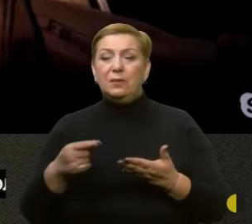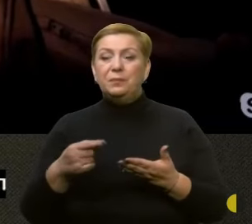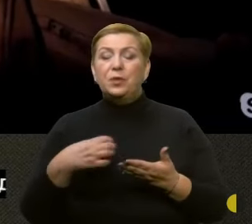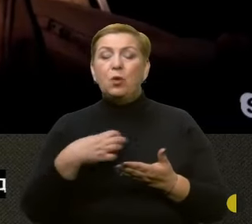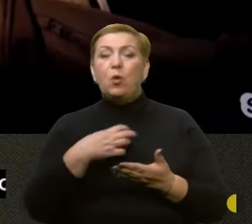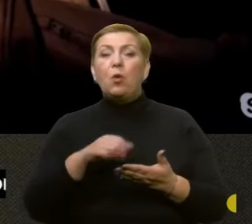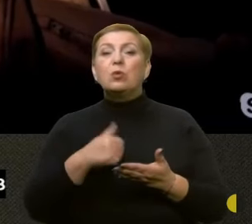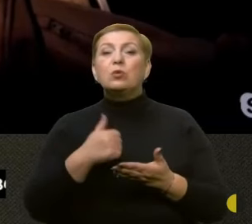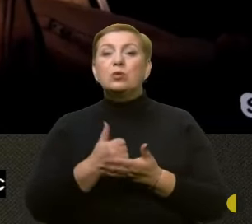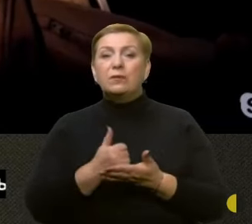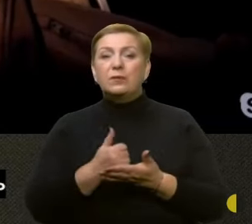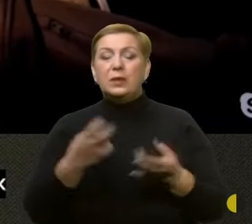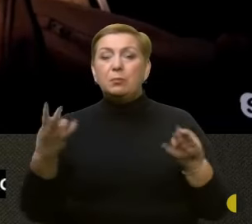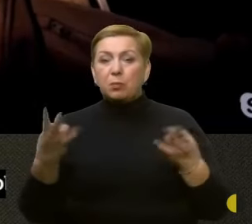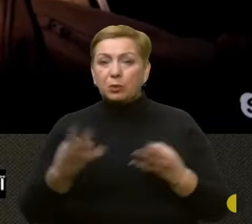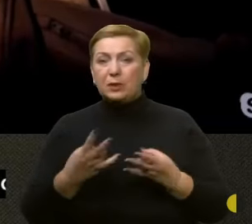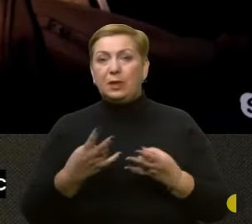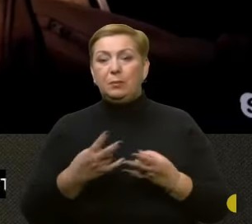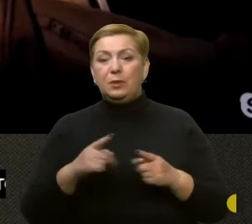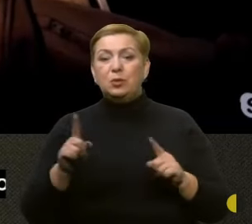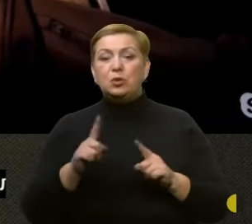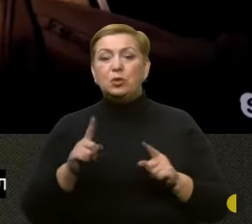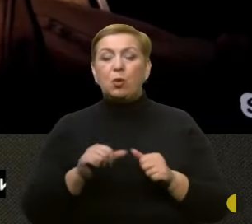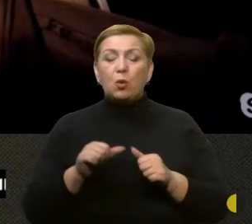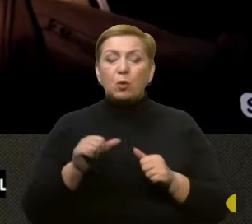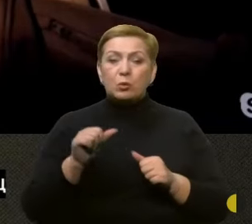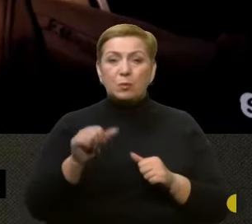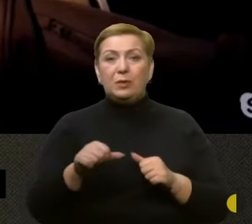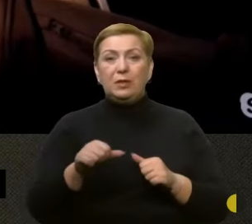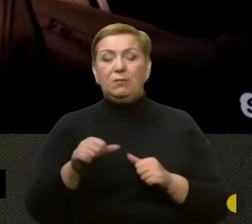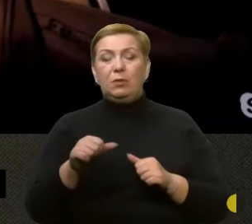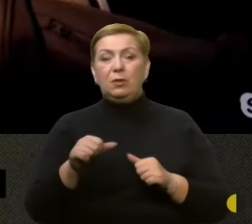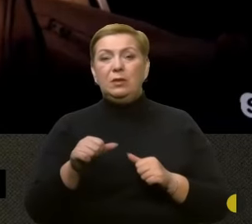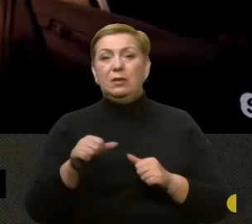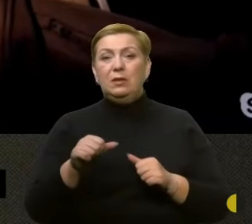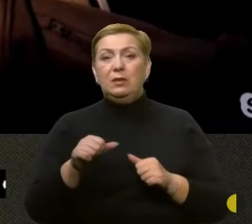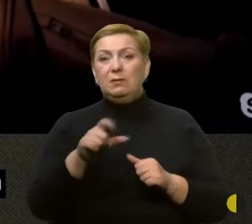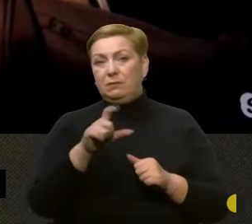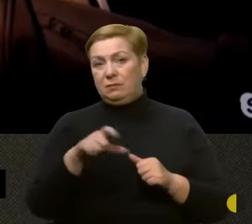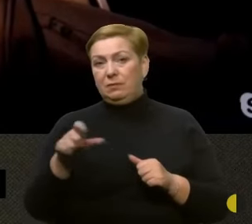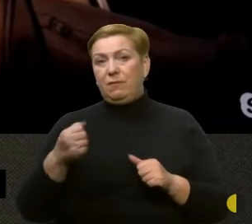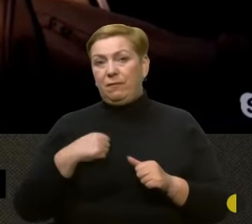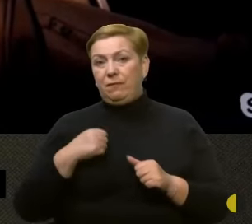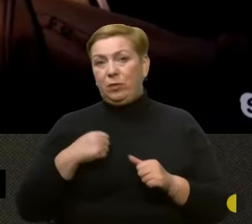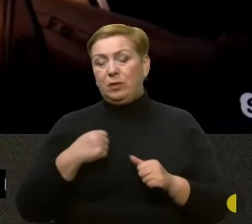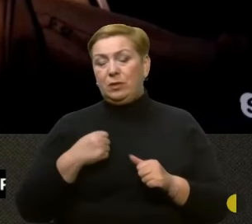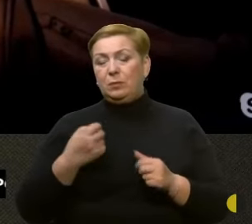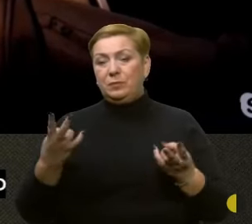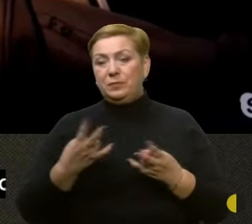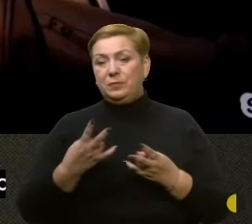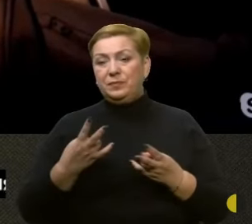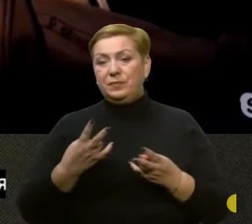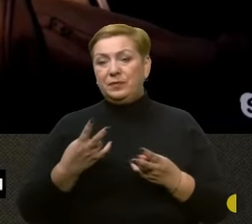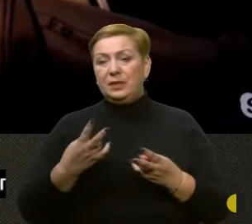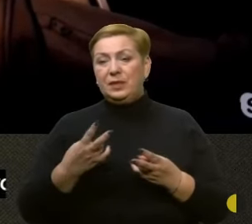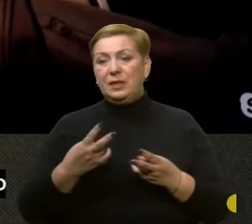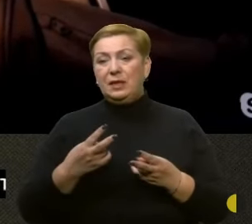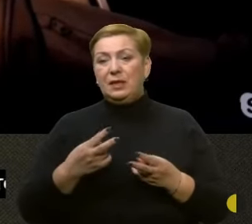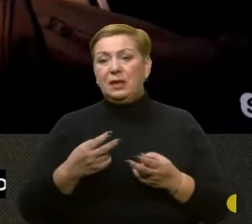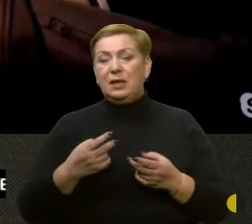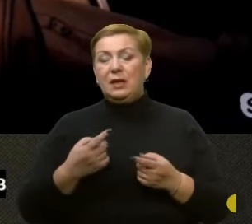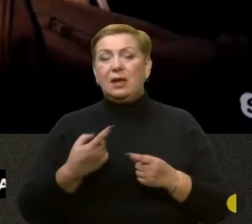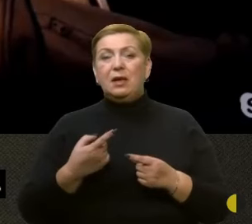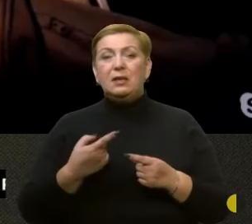Куп'янському напрямку. Що от особливо наразі вони потребують? Ну, основні проблеми так само, як і на